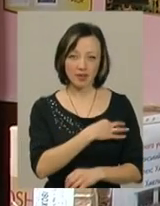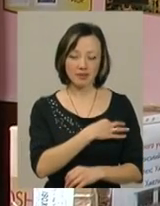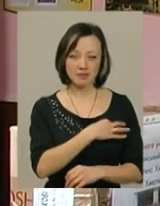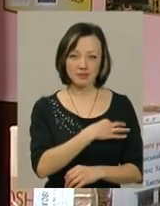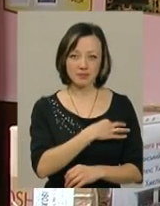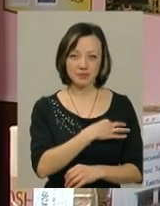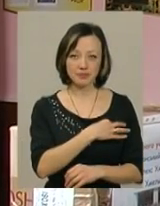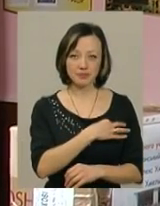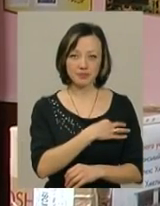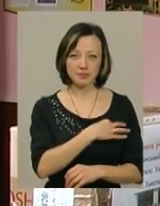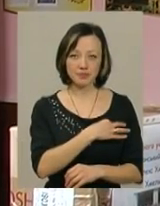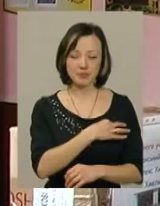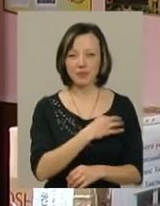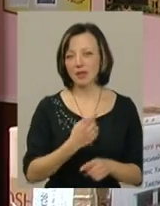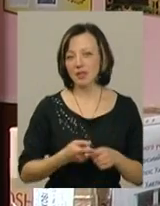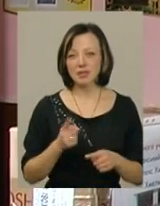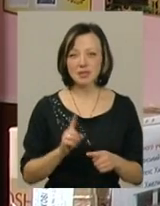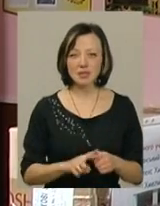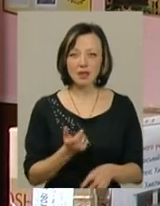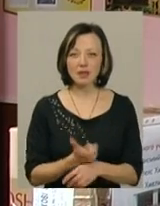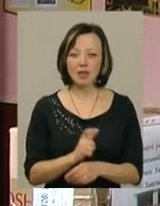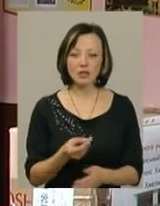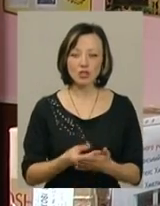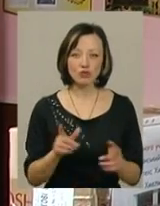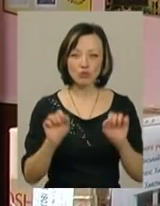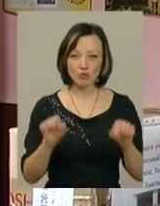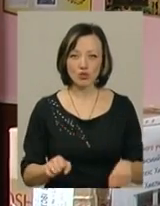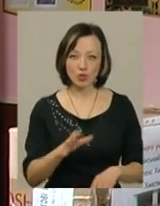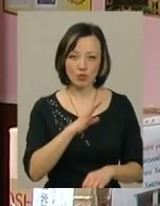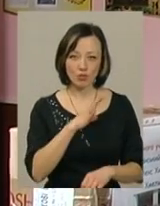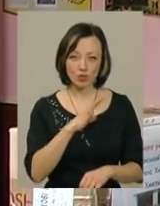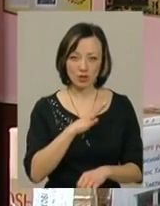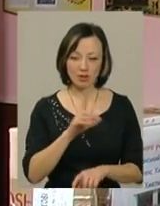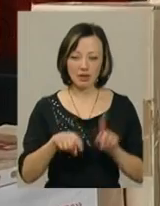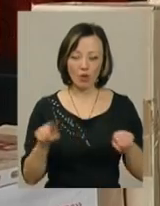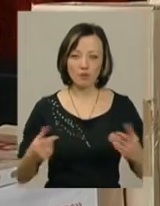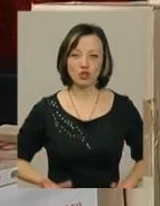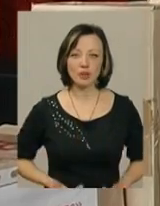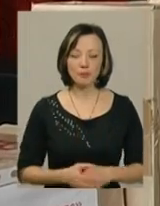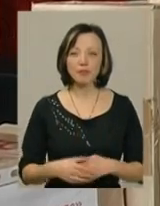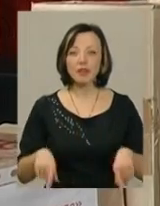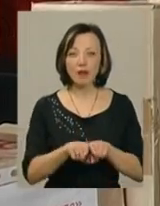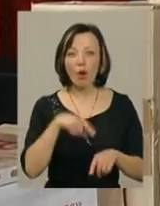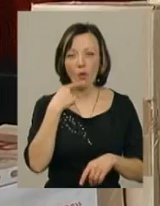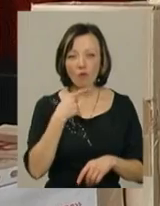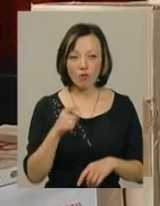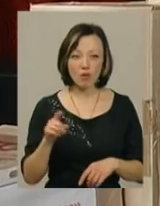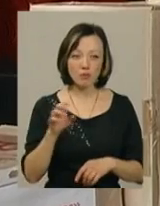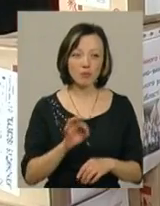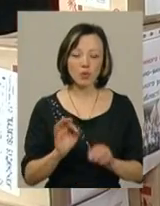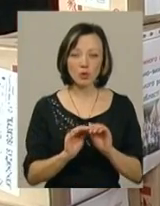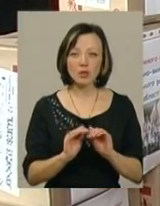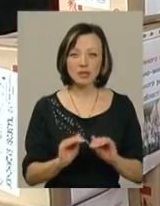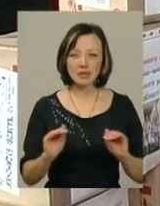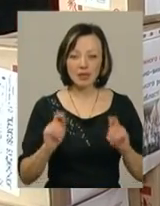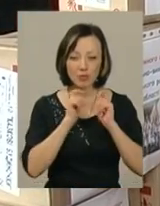розвідки, це найцінніше, що може бути деколи в житті. Так говорить про дарунки школярів